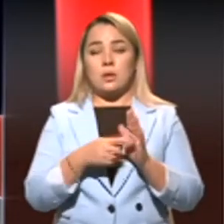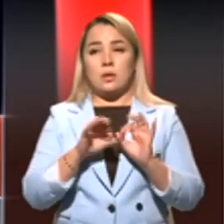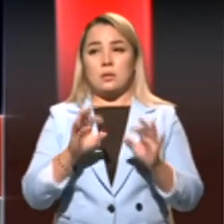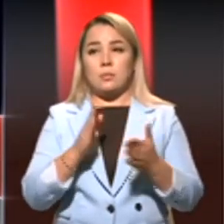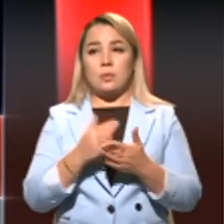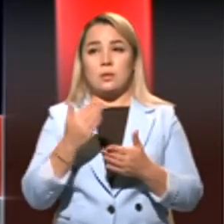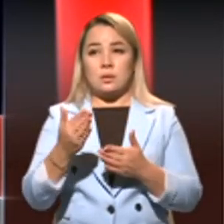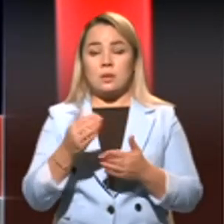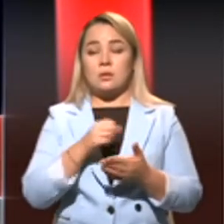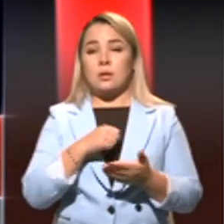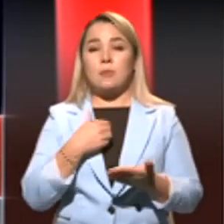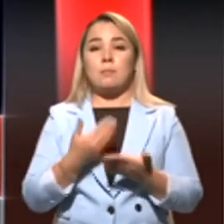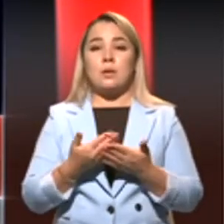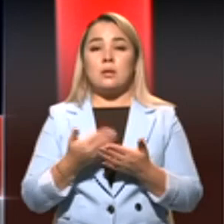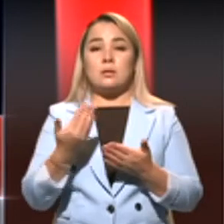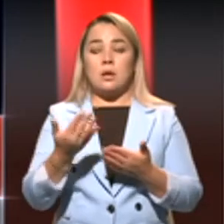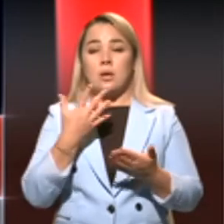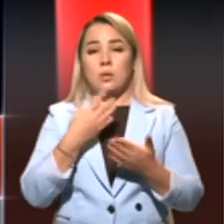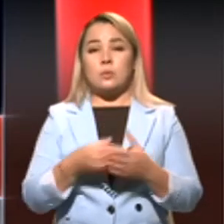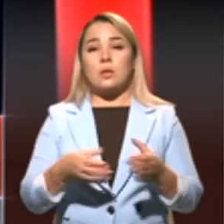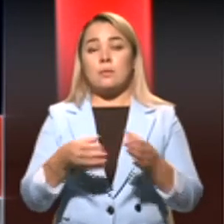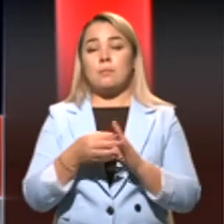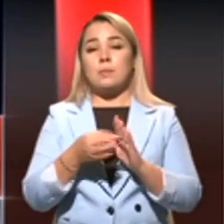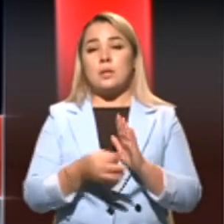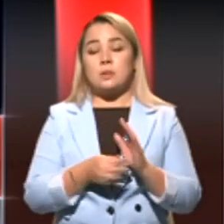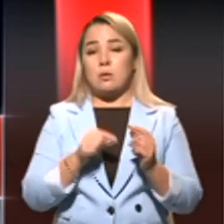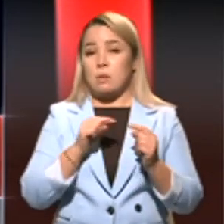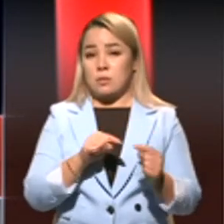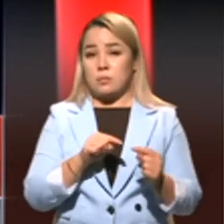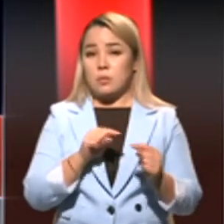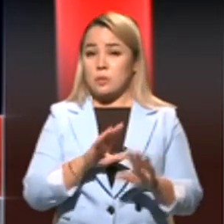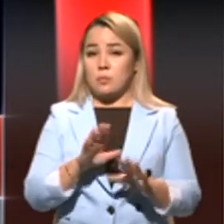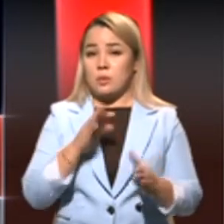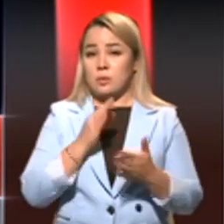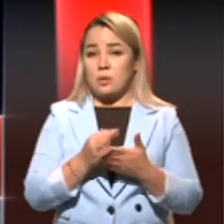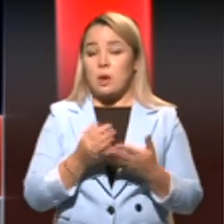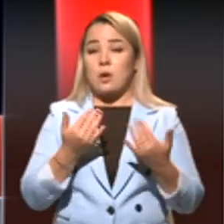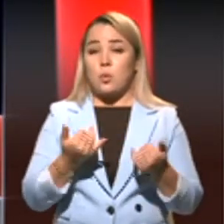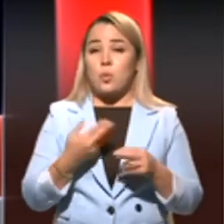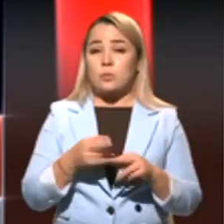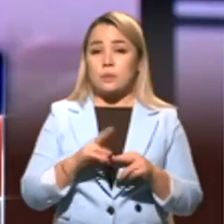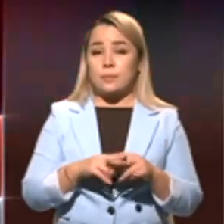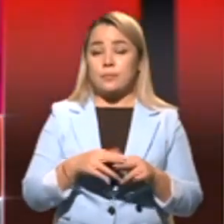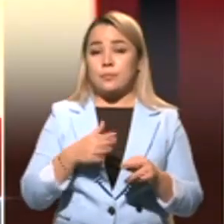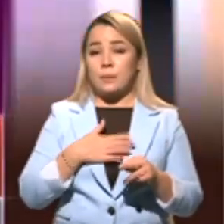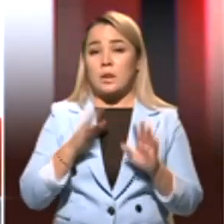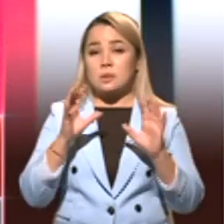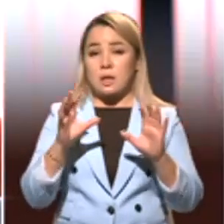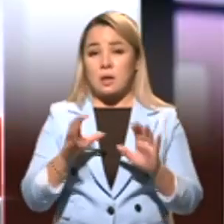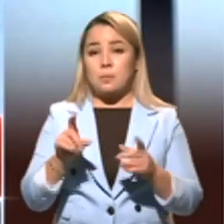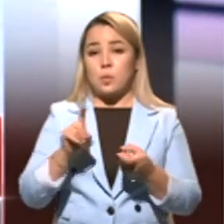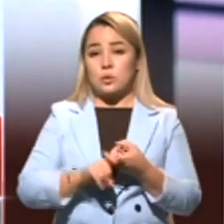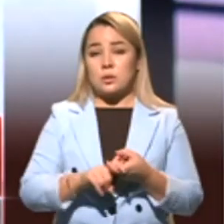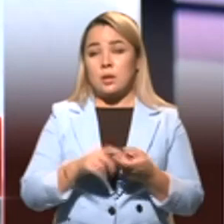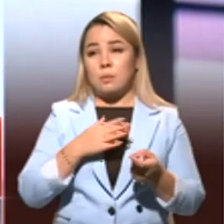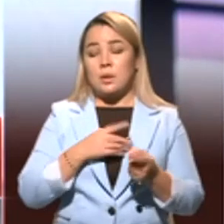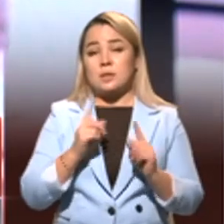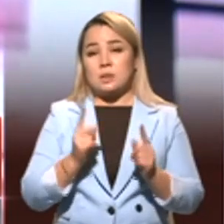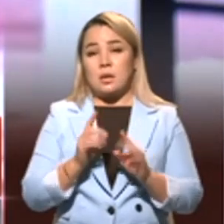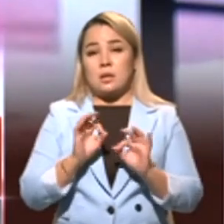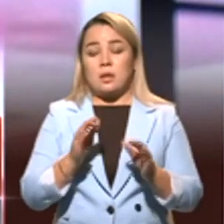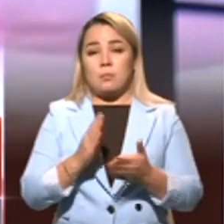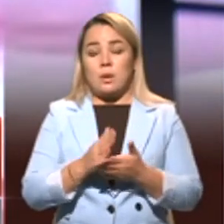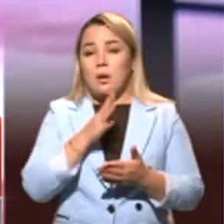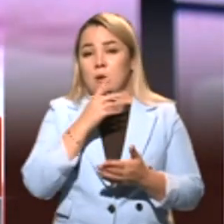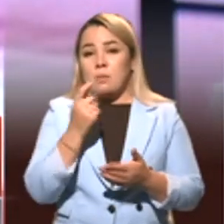отырсыз. Сіз айтып отқан мәселеңіз зайырлы қоғам принциптеріне қарсы емес пе? Енді жаңа біздің заңымыз бойынша, біздің заң. Қысқаша жауап берсеңіздер,